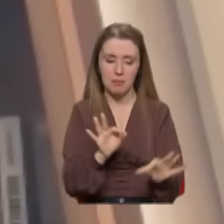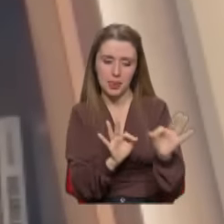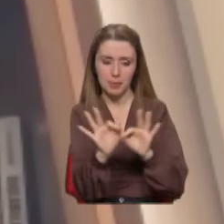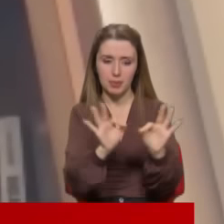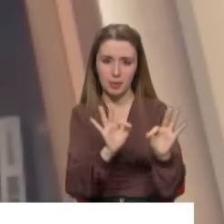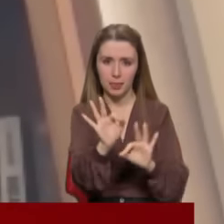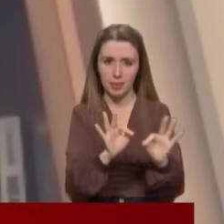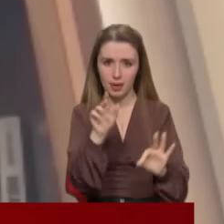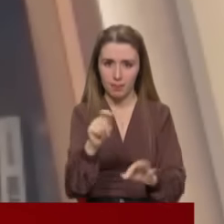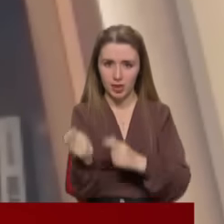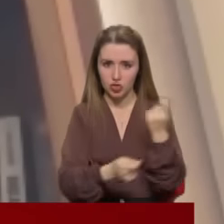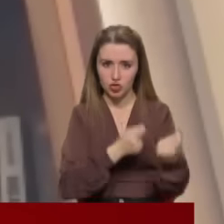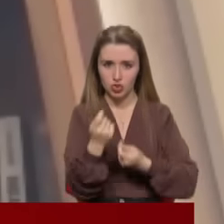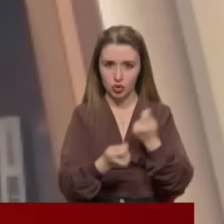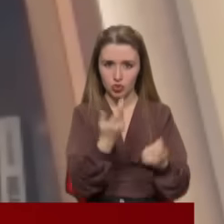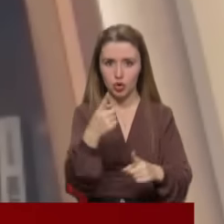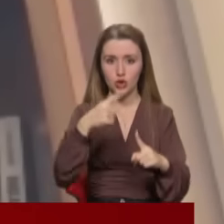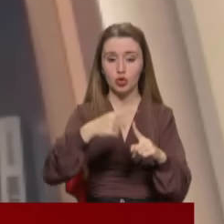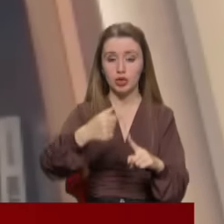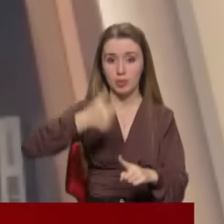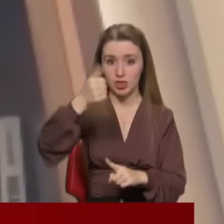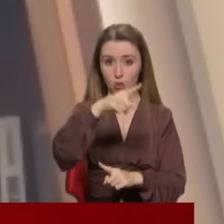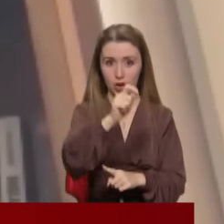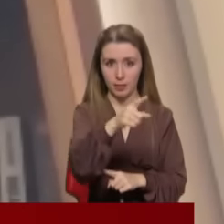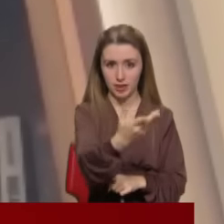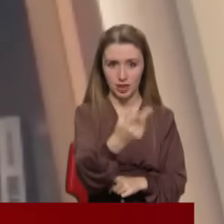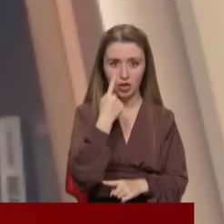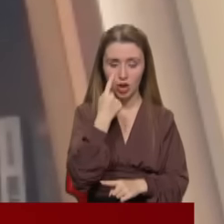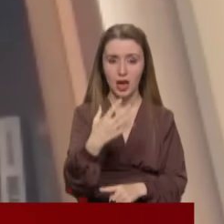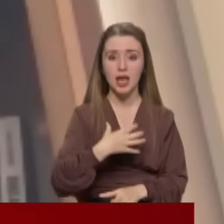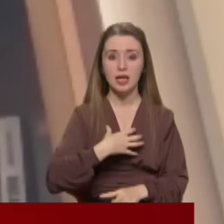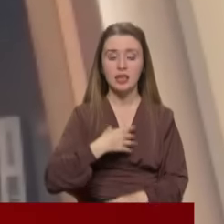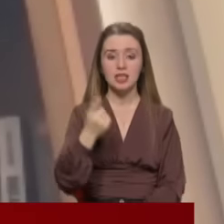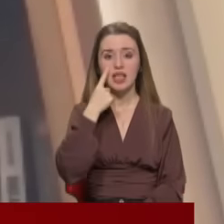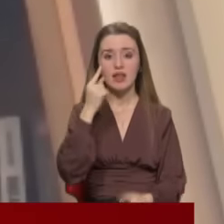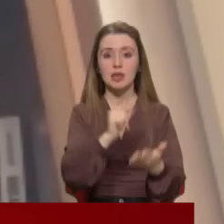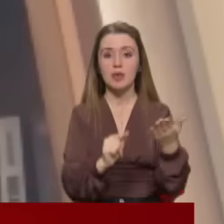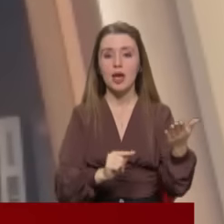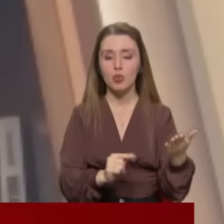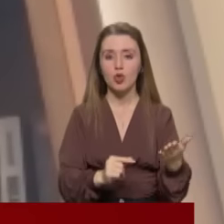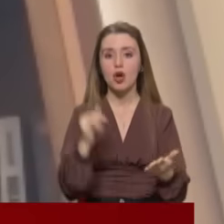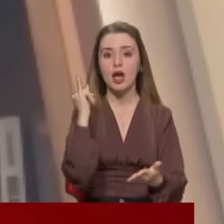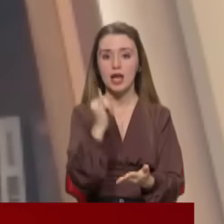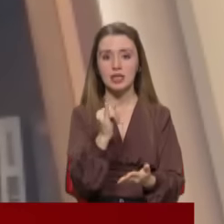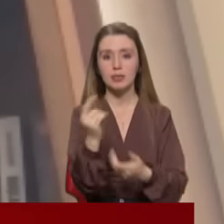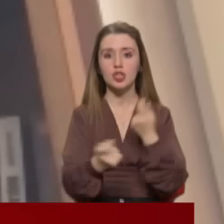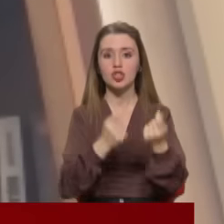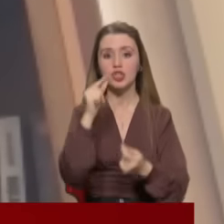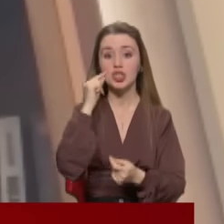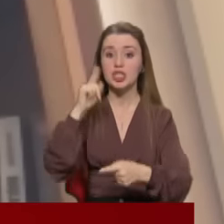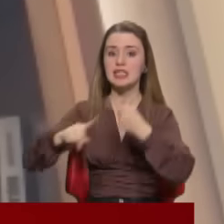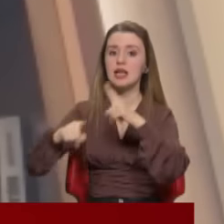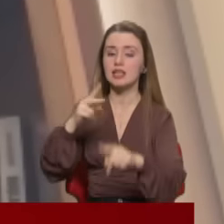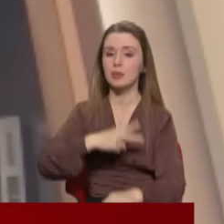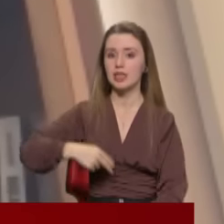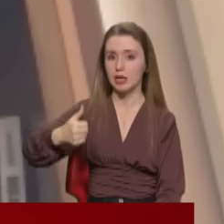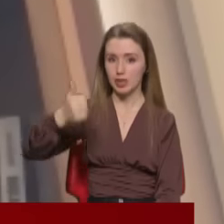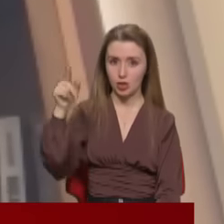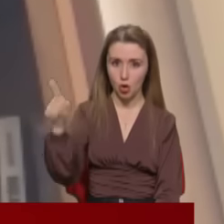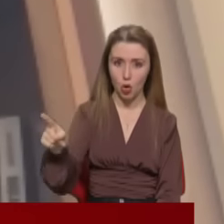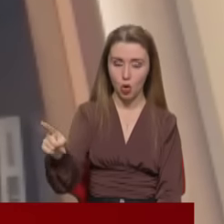yönelik bir açıklamadır TOKİ Başkanı'nın yaptığı açıklama. Kendisi bir devlet memuru, eleştirmeye çalıştığı kişi bir siyasi belediye